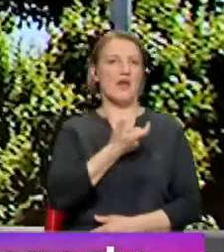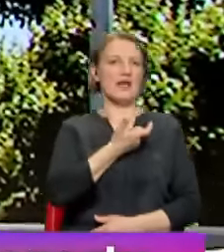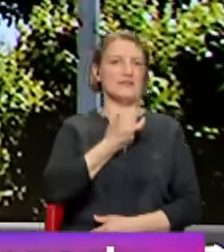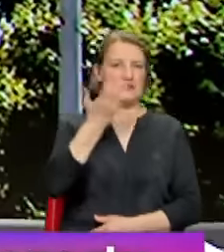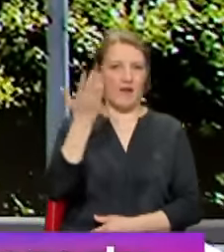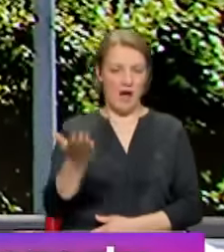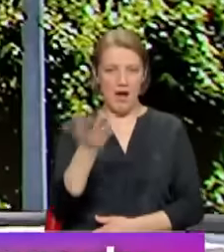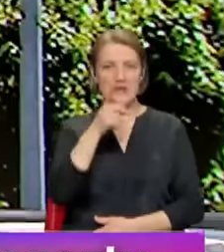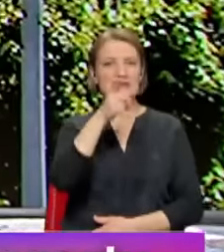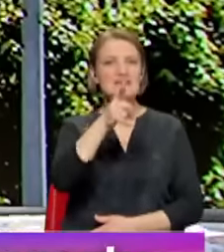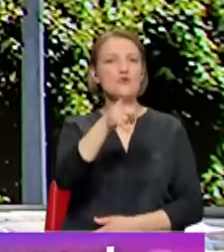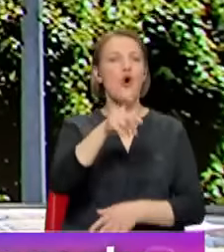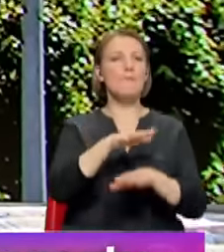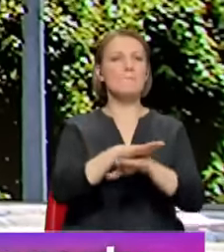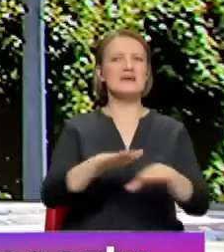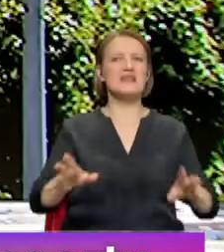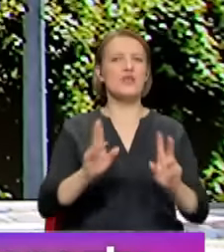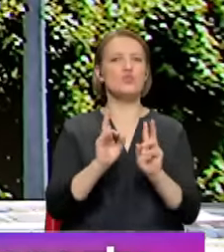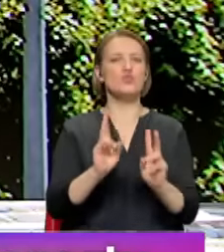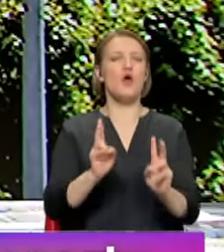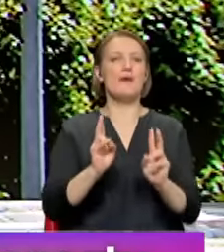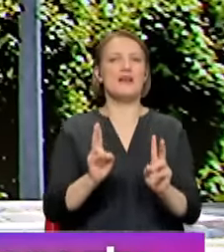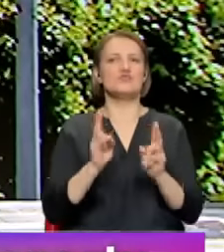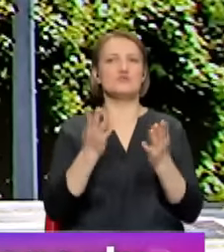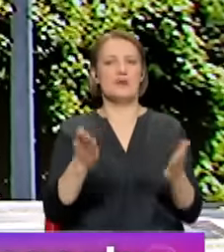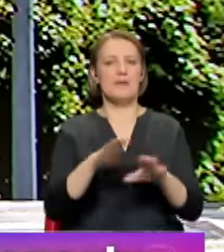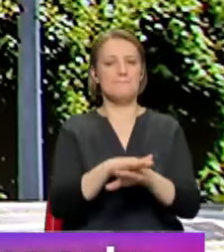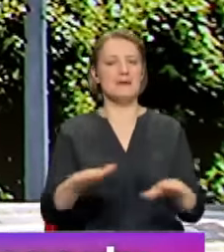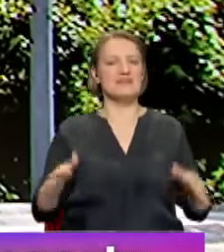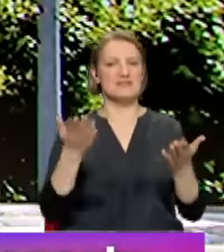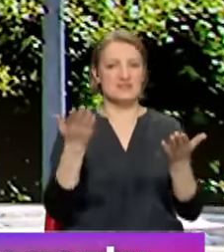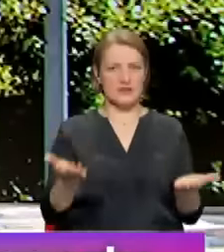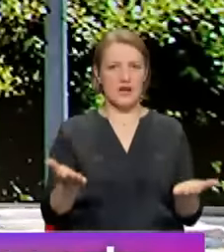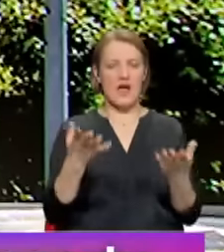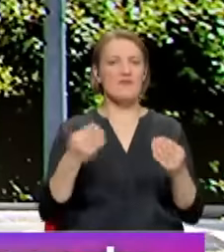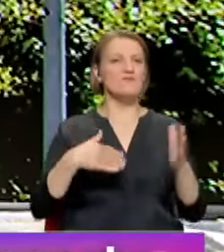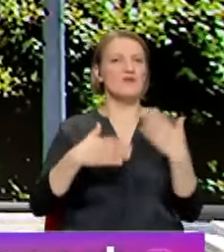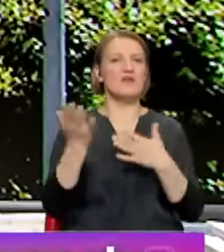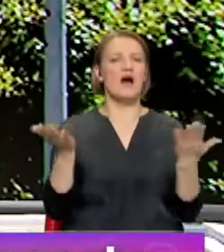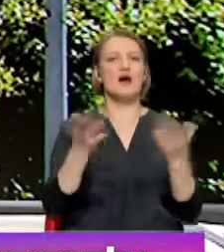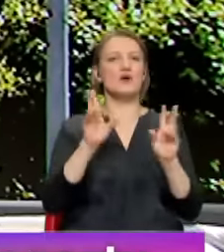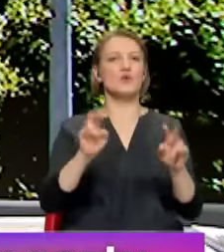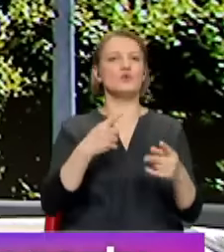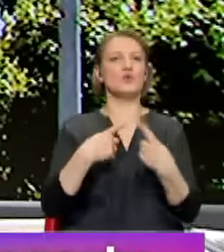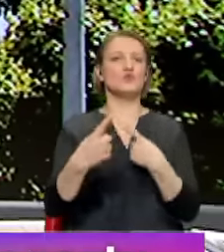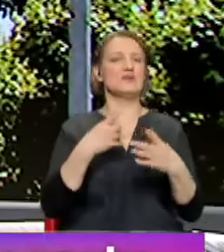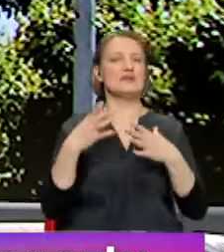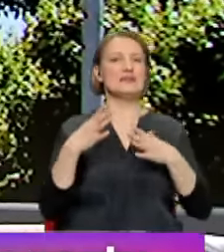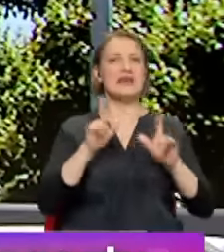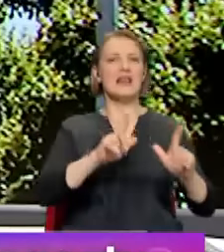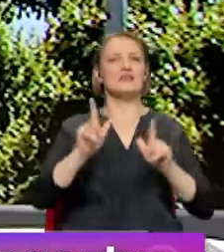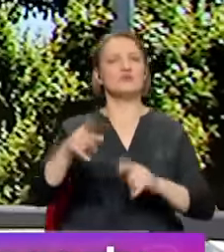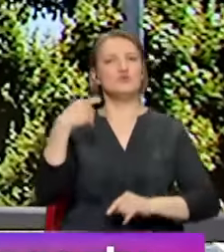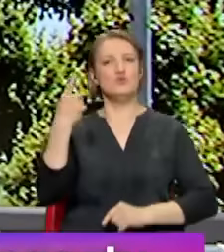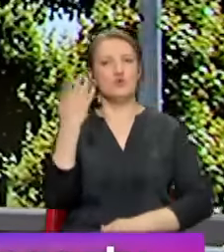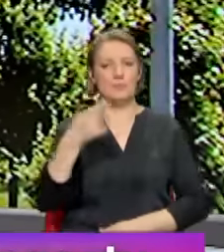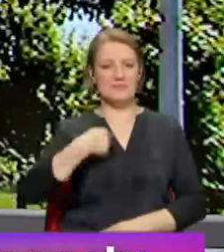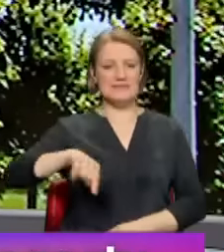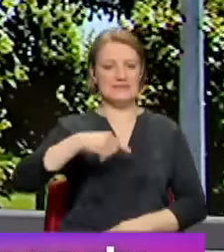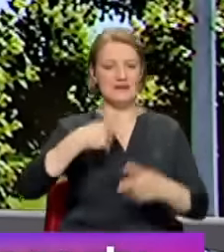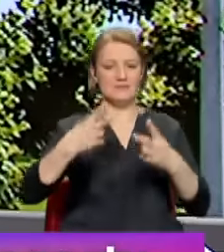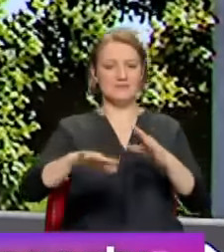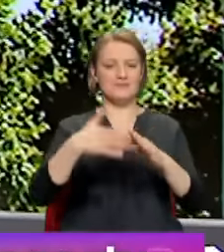Ama siz o masada, normalleşme masasında en çok hangi konuların konuşulması gerektiğini düşünüyorsanız bizlere